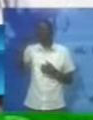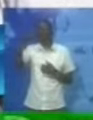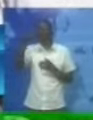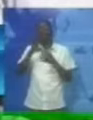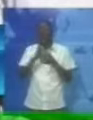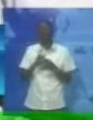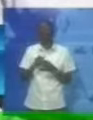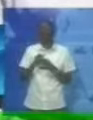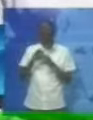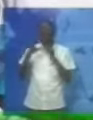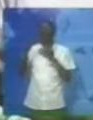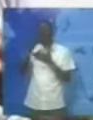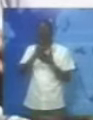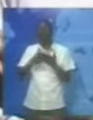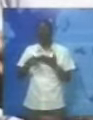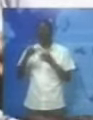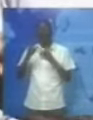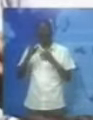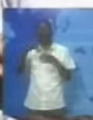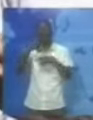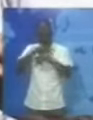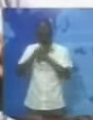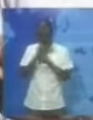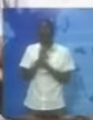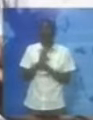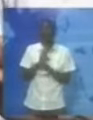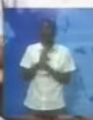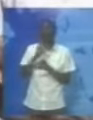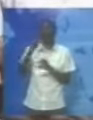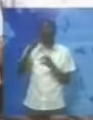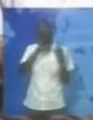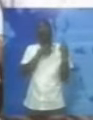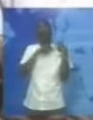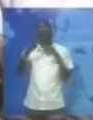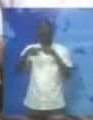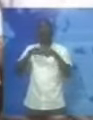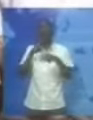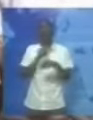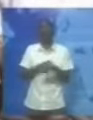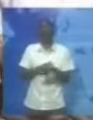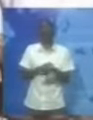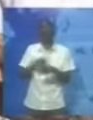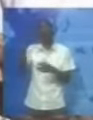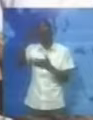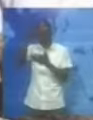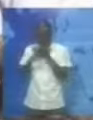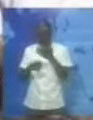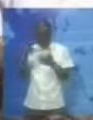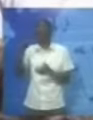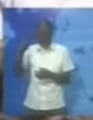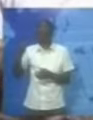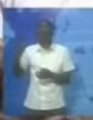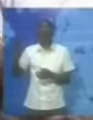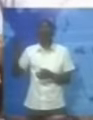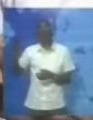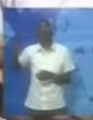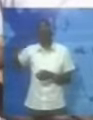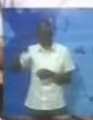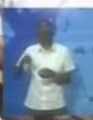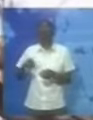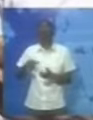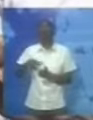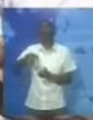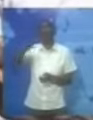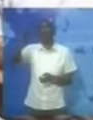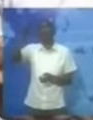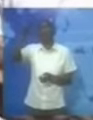de certains produits. Pendant ce temps, le coût du kilo a augmenté, triplé. Et ils payent les